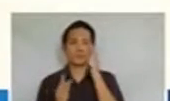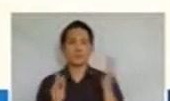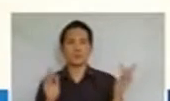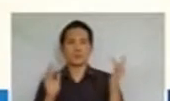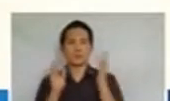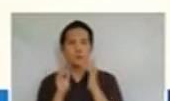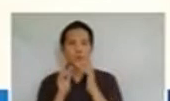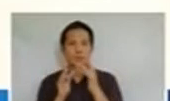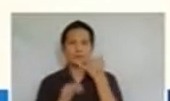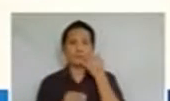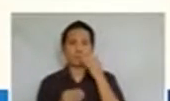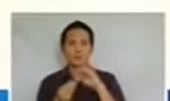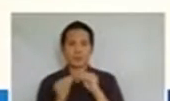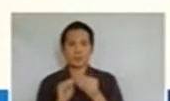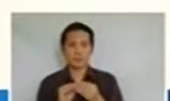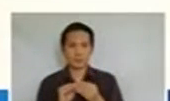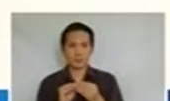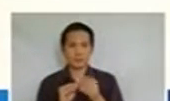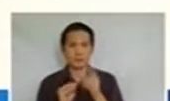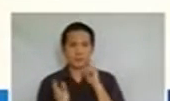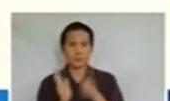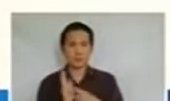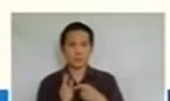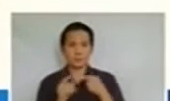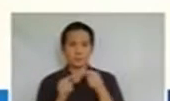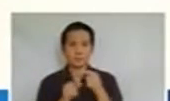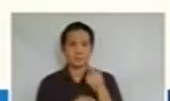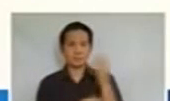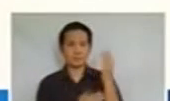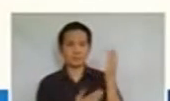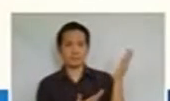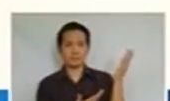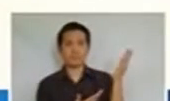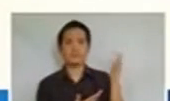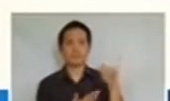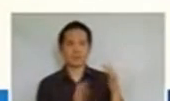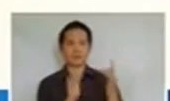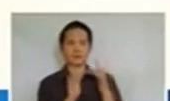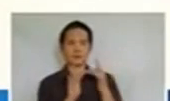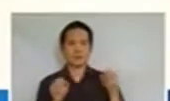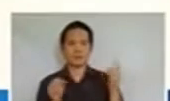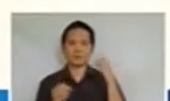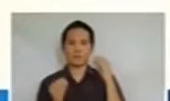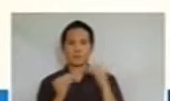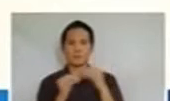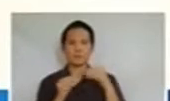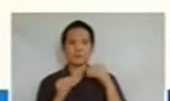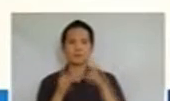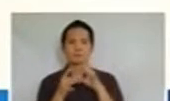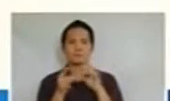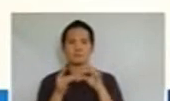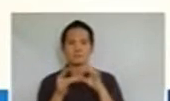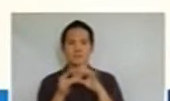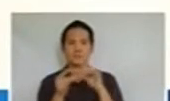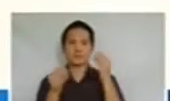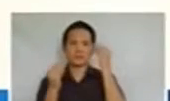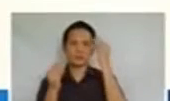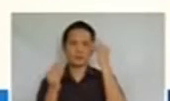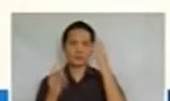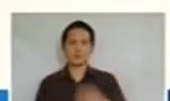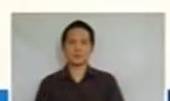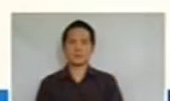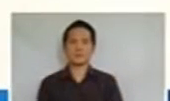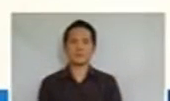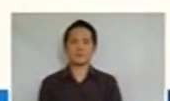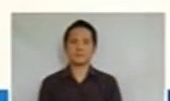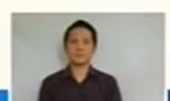ngayon dito sa Davao Region. Samantala, ang good news naman ay walang nadagdag na namatay sa nasabing sakit. Kaya nananatili na nasa